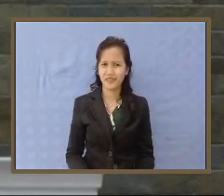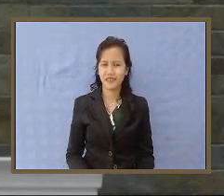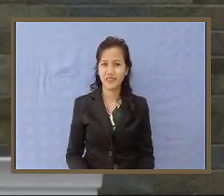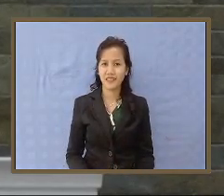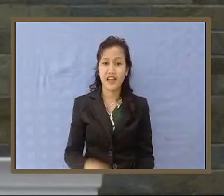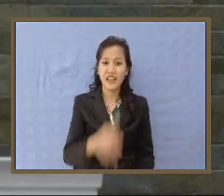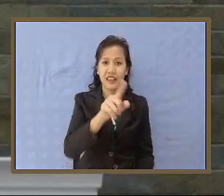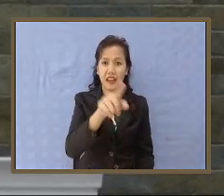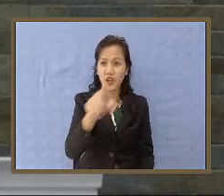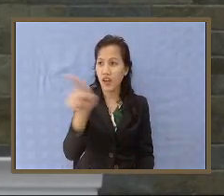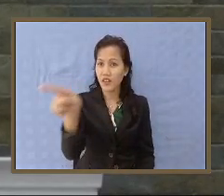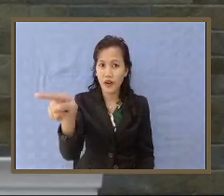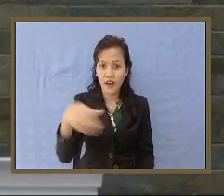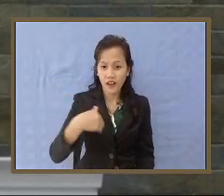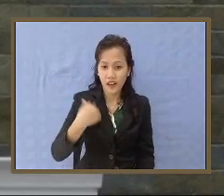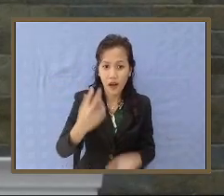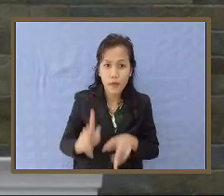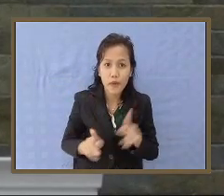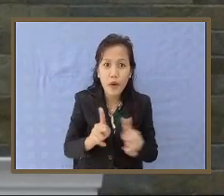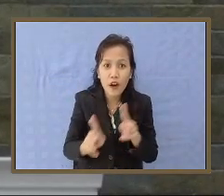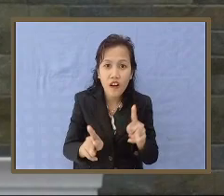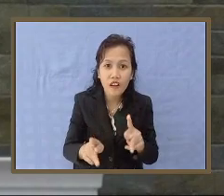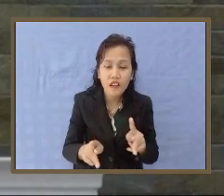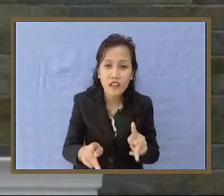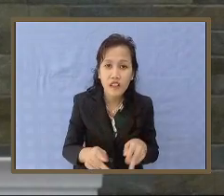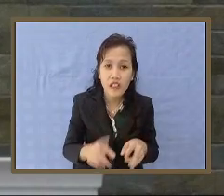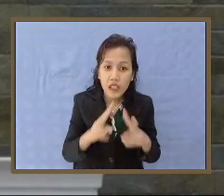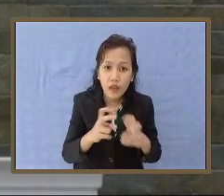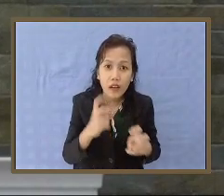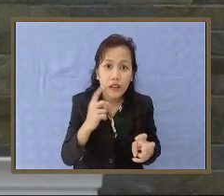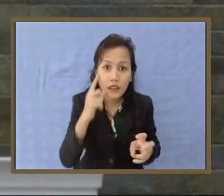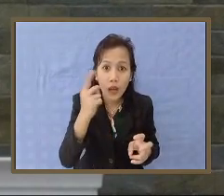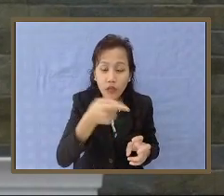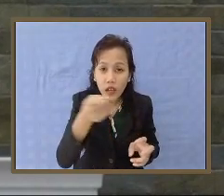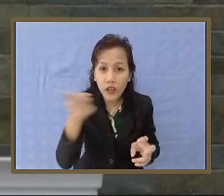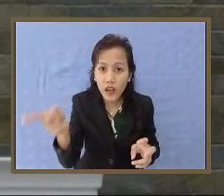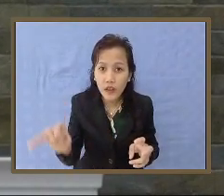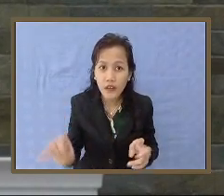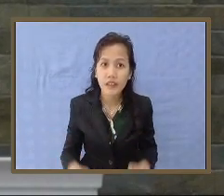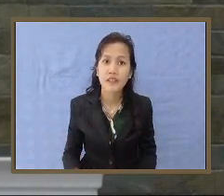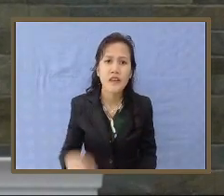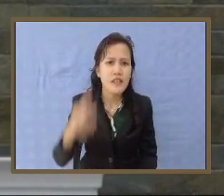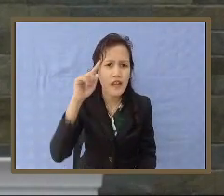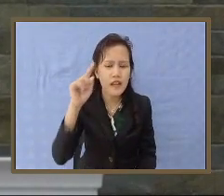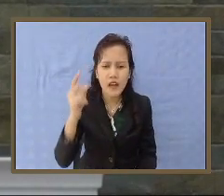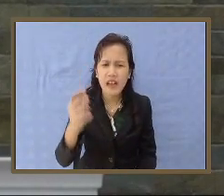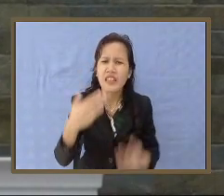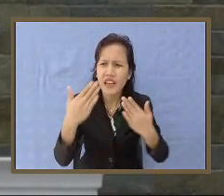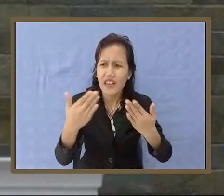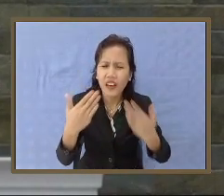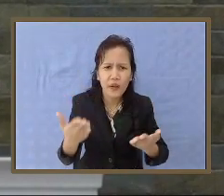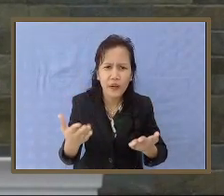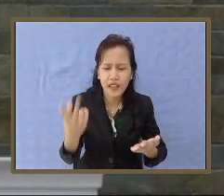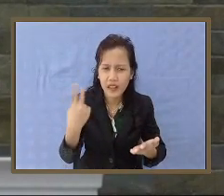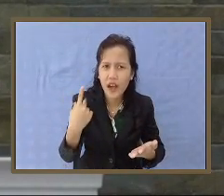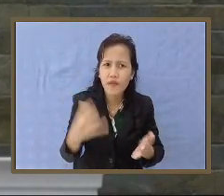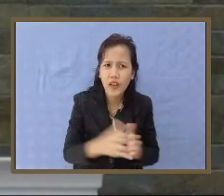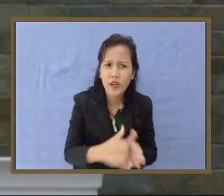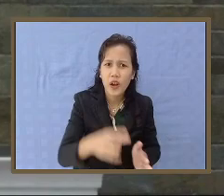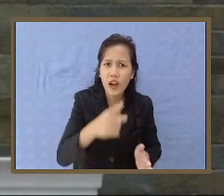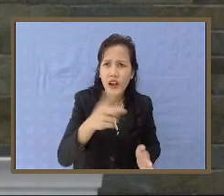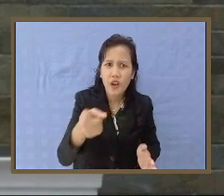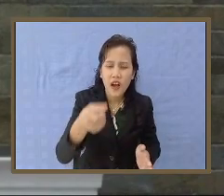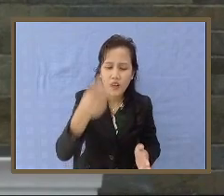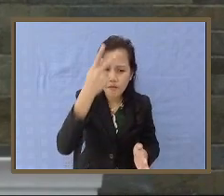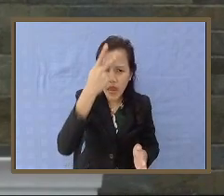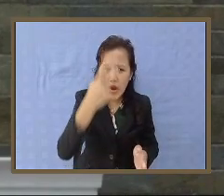Kayong mga bata, mga young people ngayon, magpasalamat kayo na may mga magulang na nakapagpalaki sa inyo ng ganyang klaseng laki nyo ngayon. Amen.